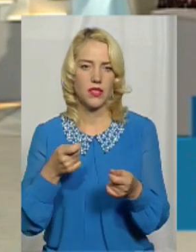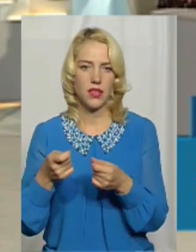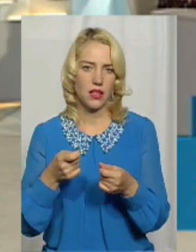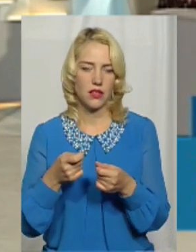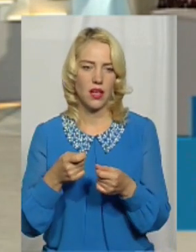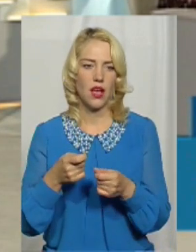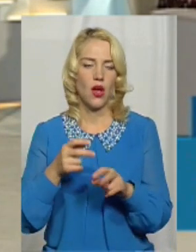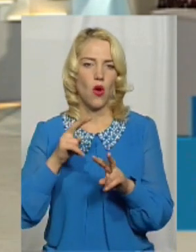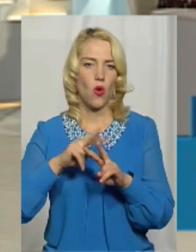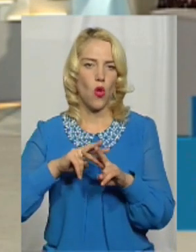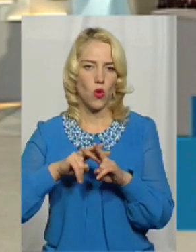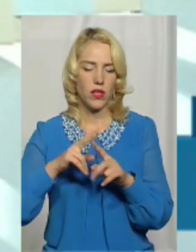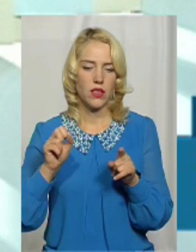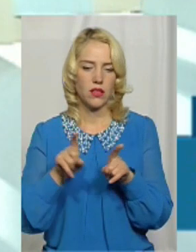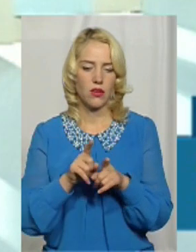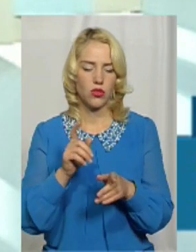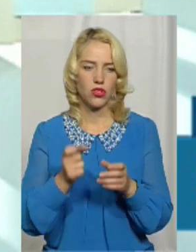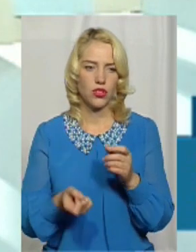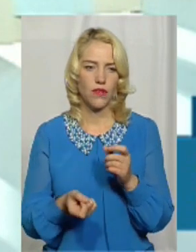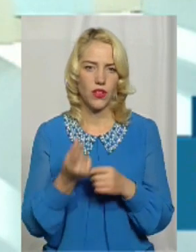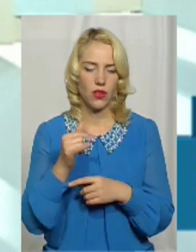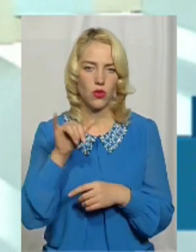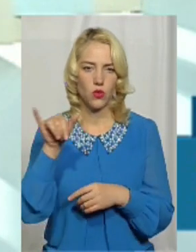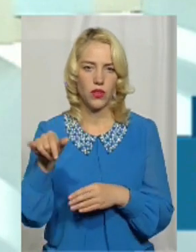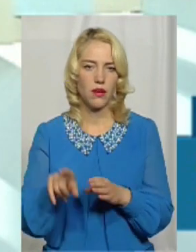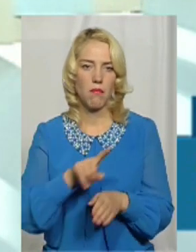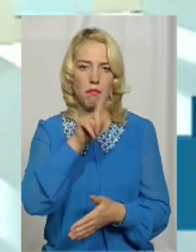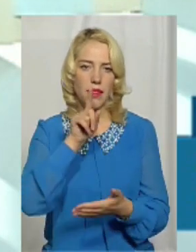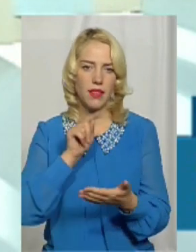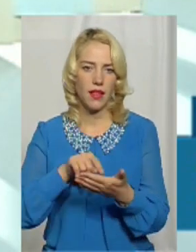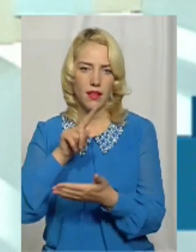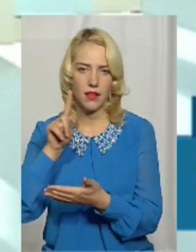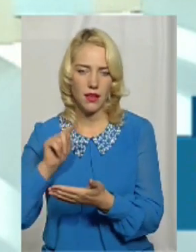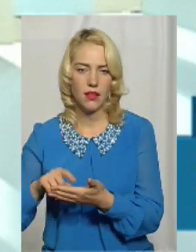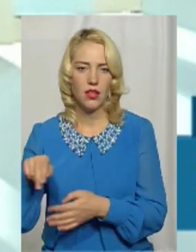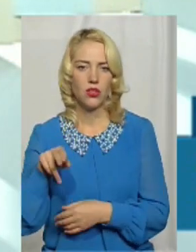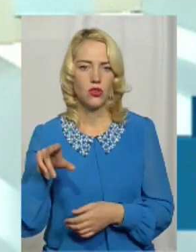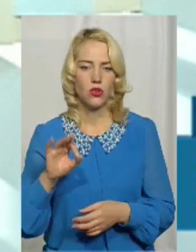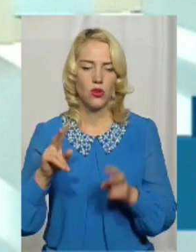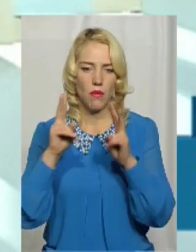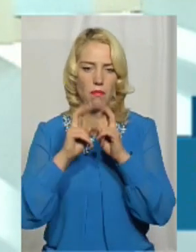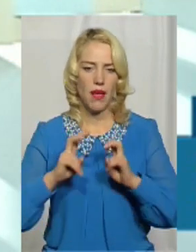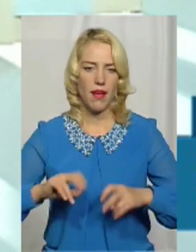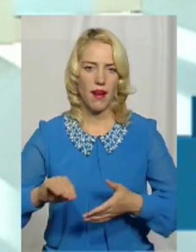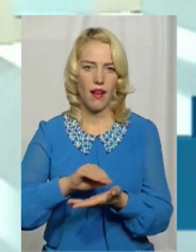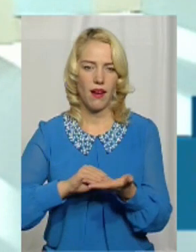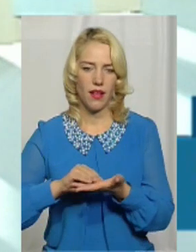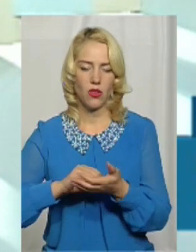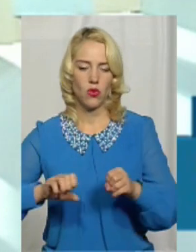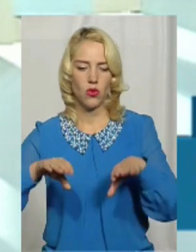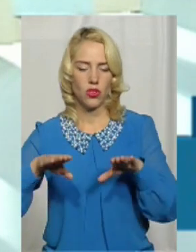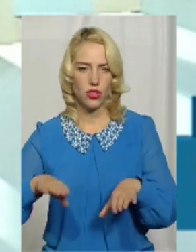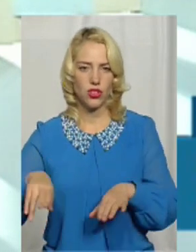колоній. Дуже часто також виникають у них питання щодо перегляду